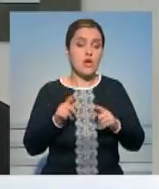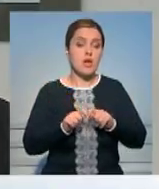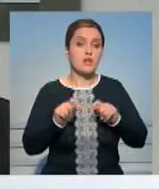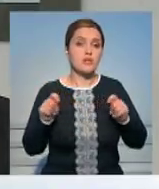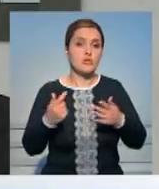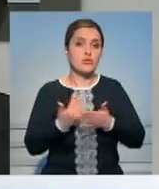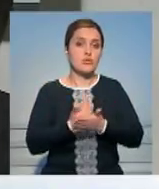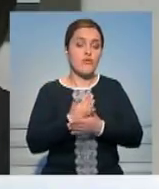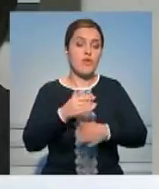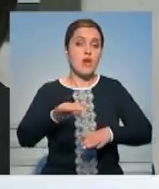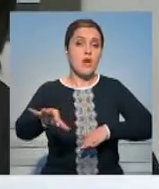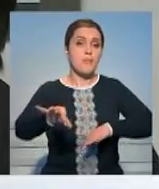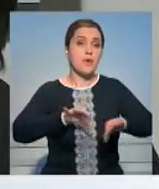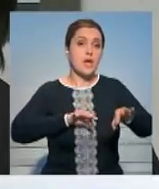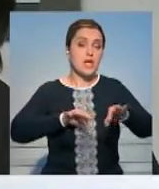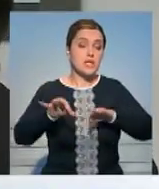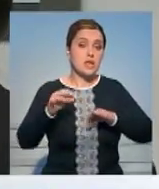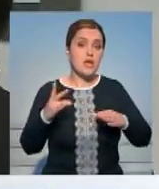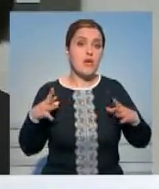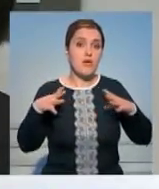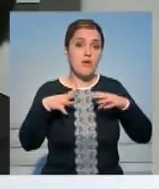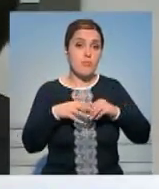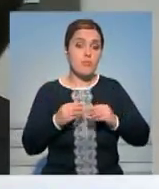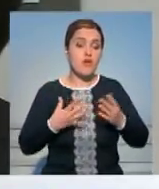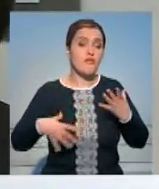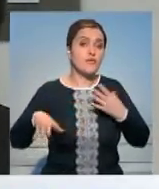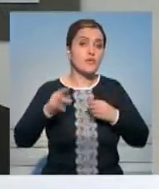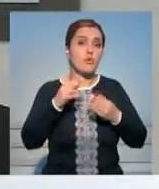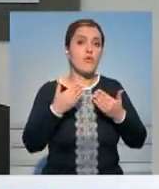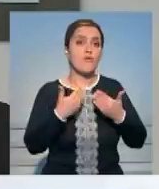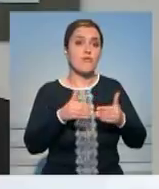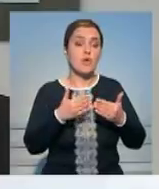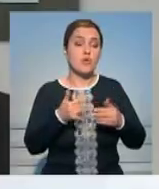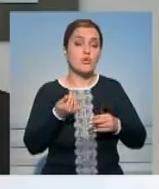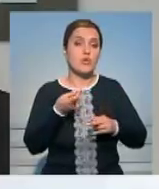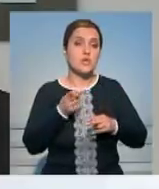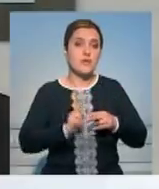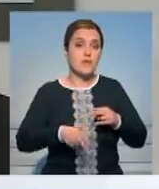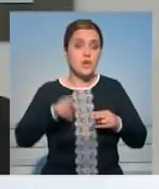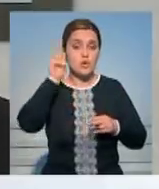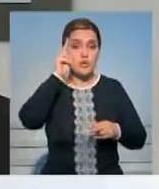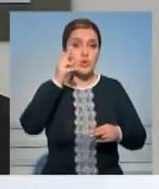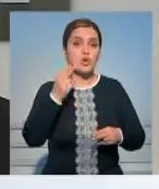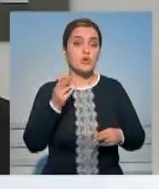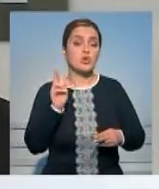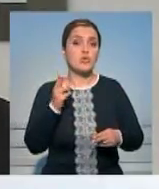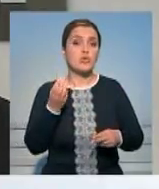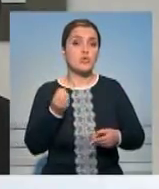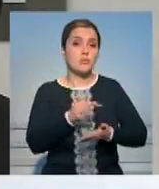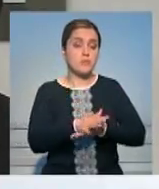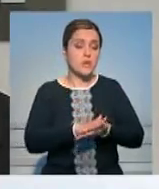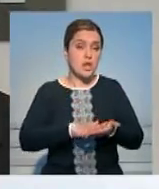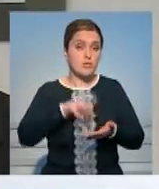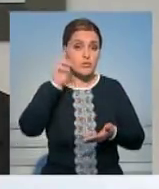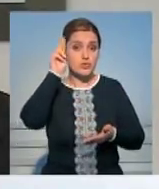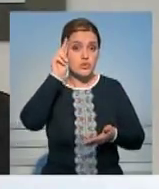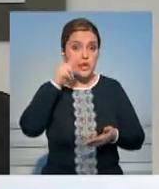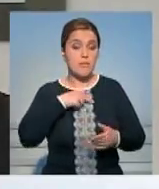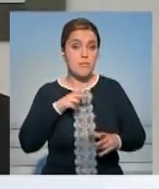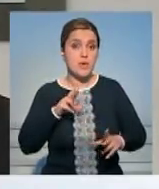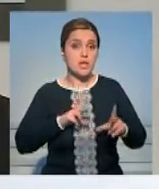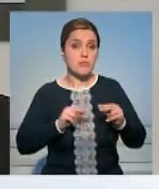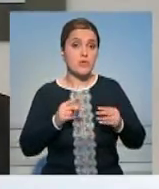проекты, объединить всех выпускников, которые уже завершили, и те, которые еще учатся. И мы в надежде, что